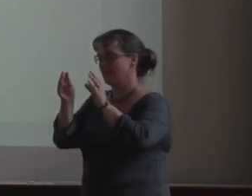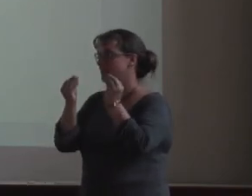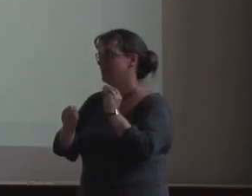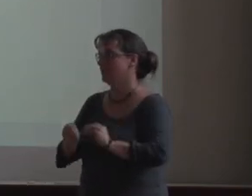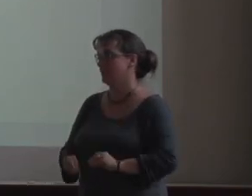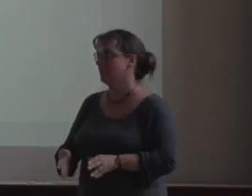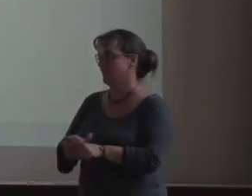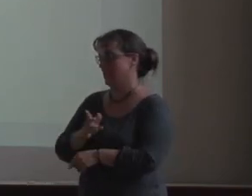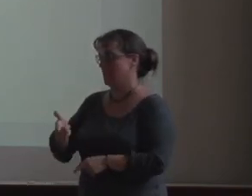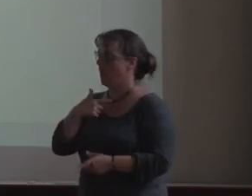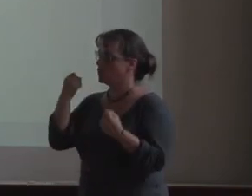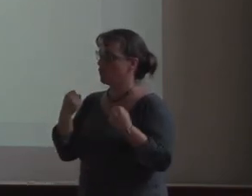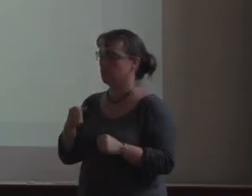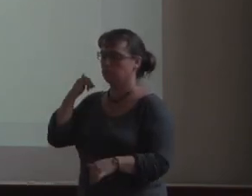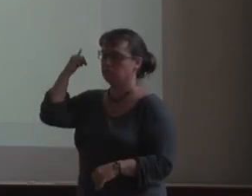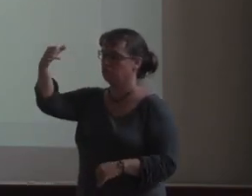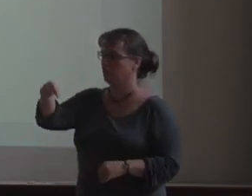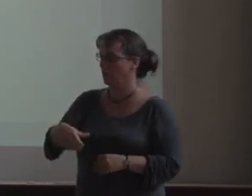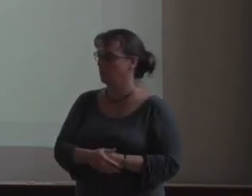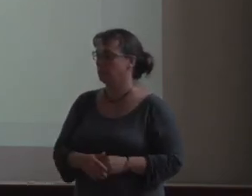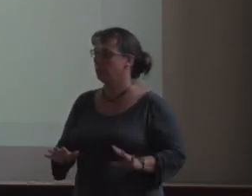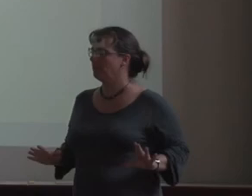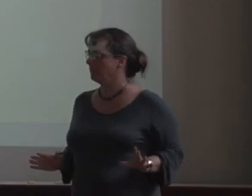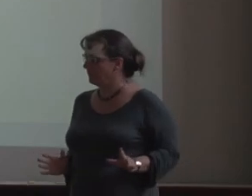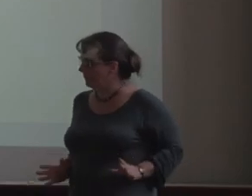Donc, en conclusion,